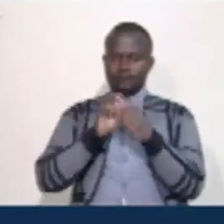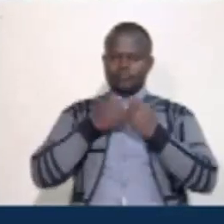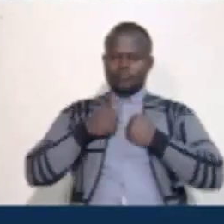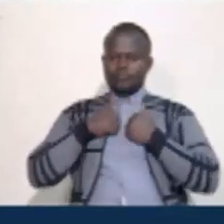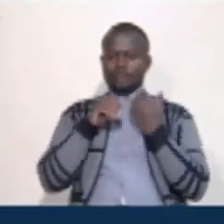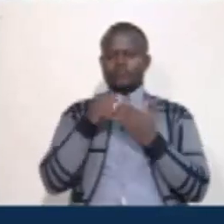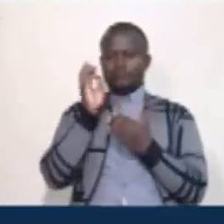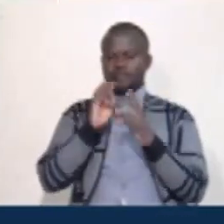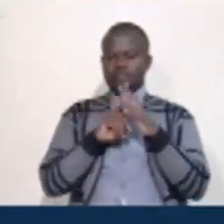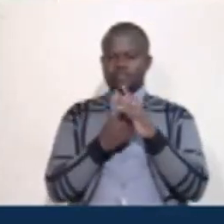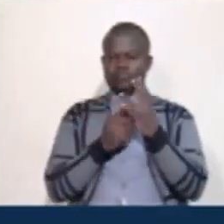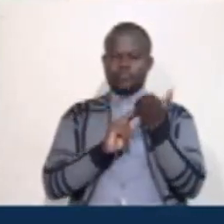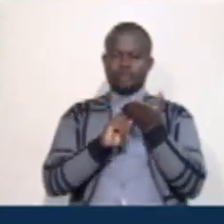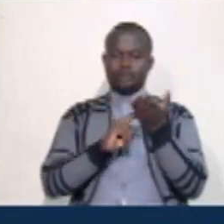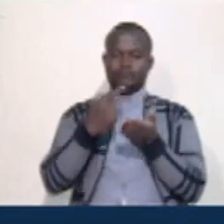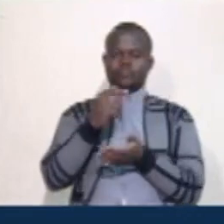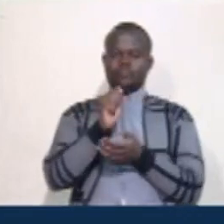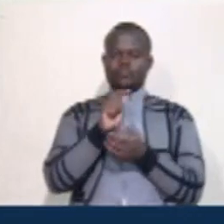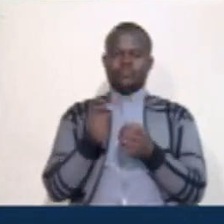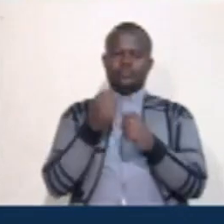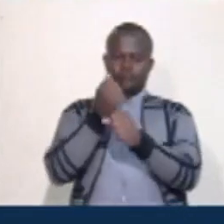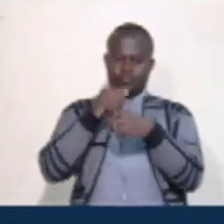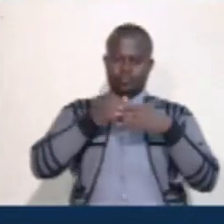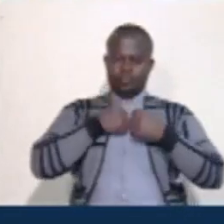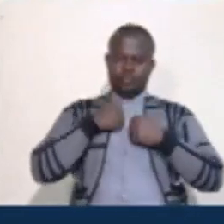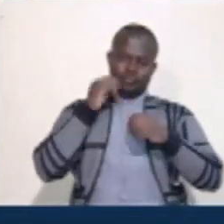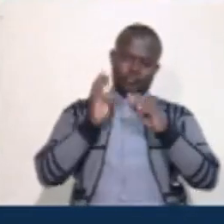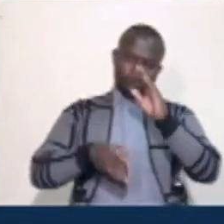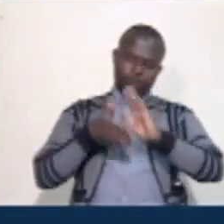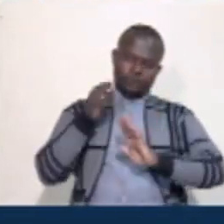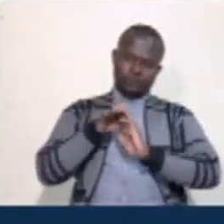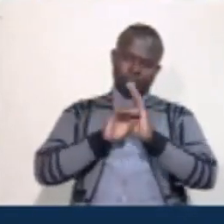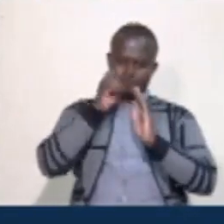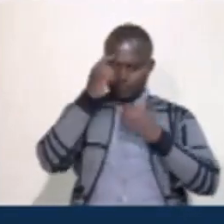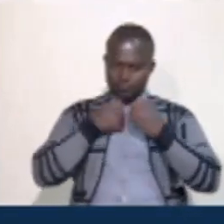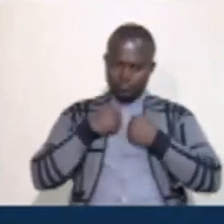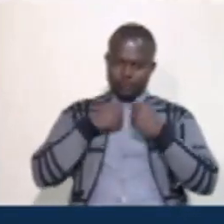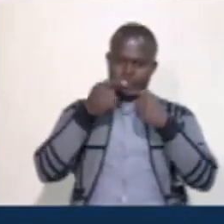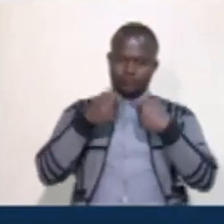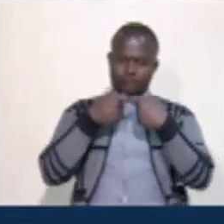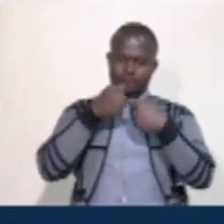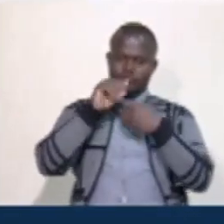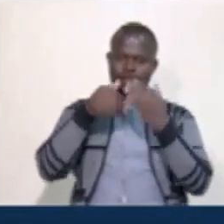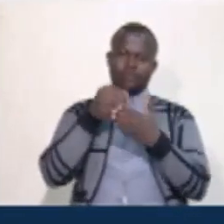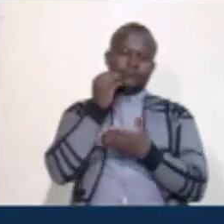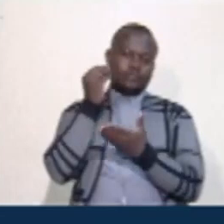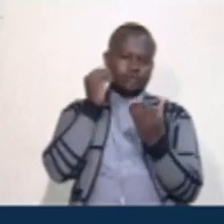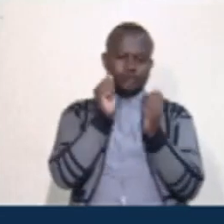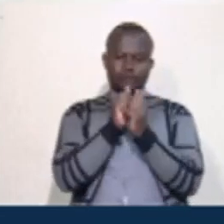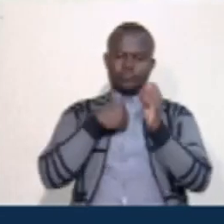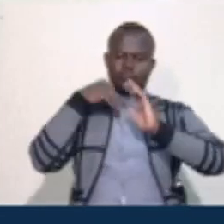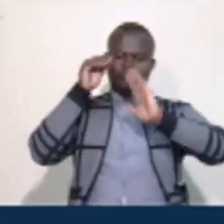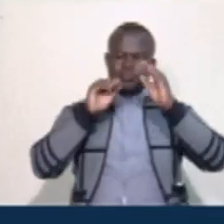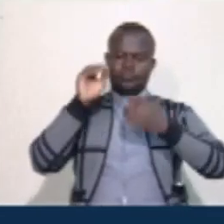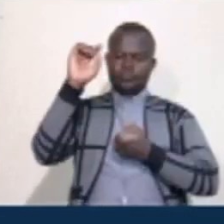abaturarwanda bazatangira gukoresha gazi ikorewe mu Rwanda. Ibi ngo bizihutisha gahunda ya Leta y'u Rwanda yo kugeza amashanyarazi ku ngo zose ndetse binagiye uruhare mu